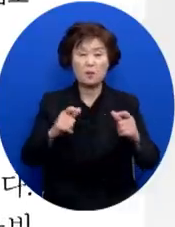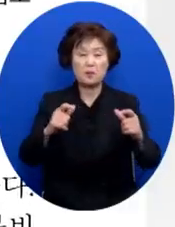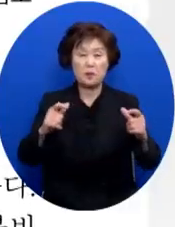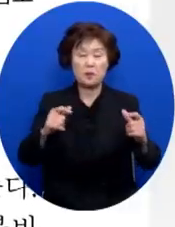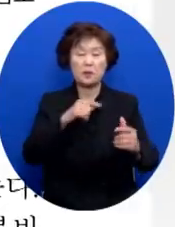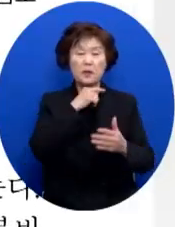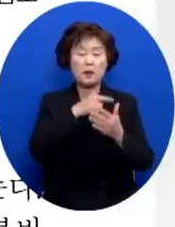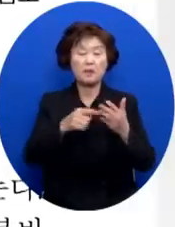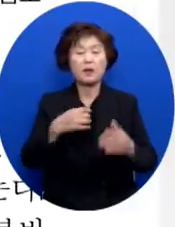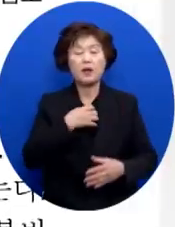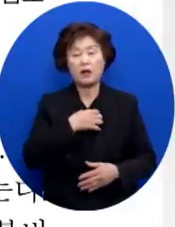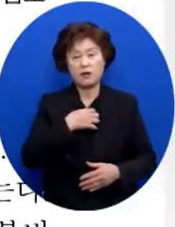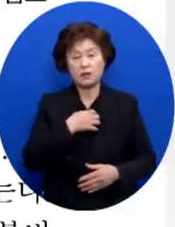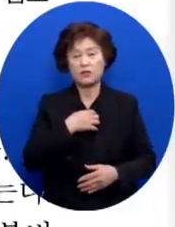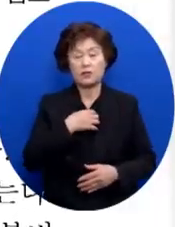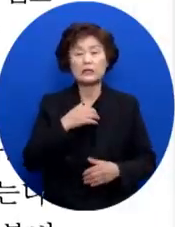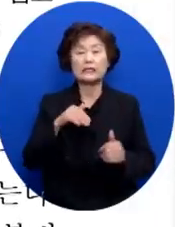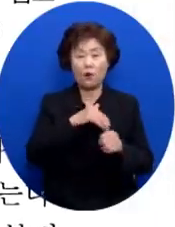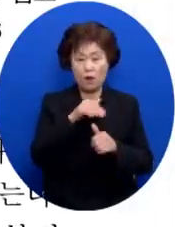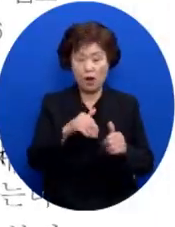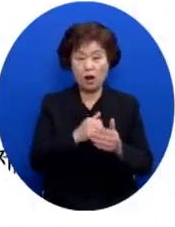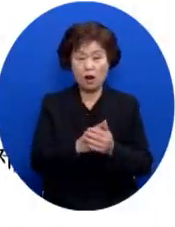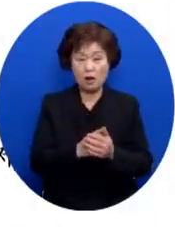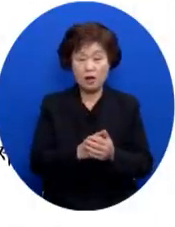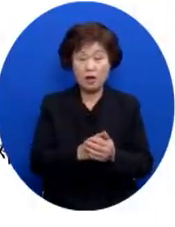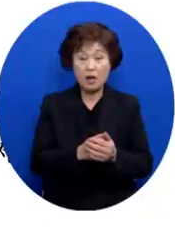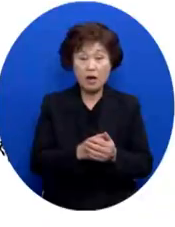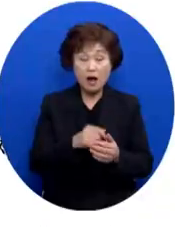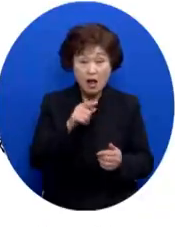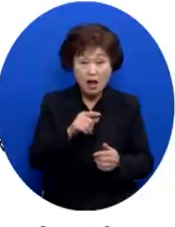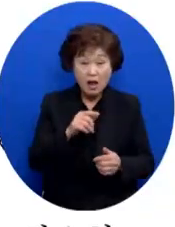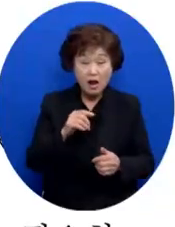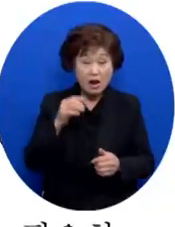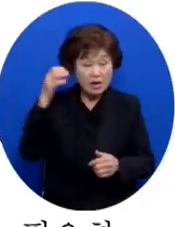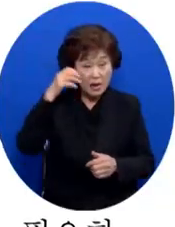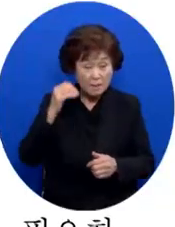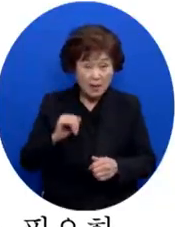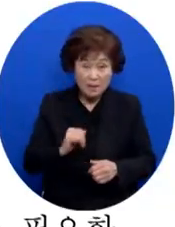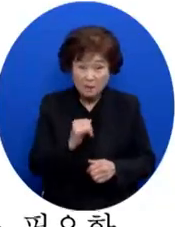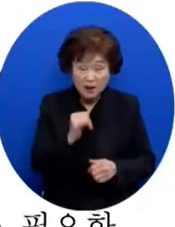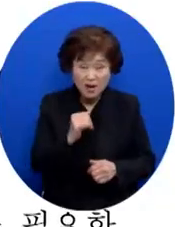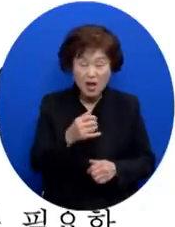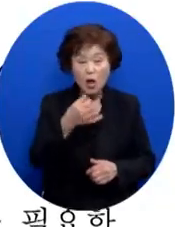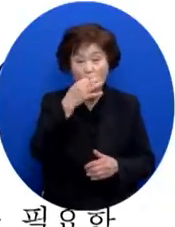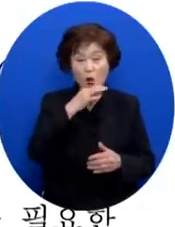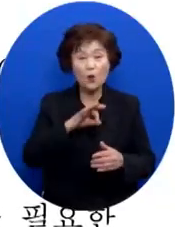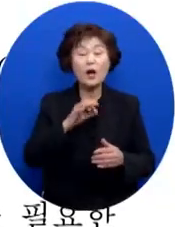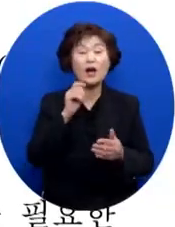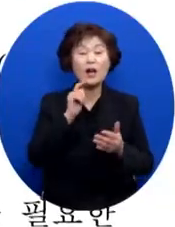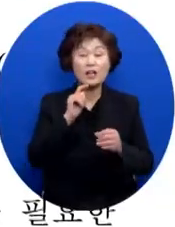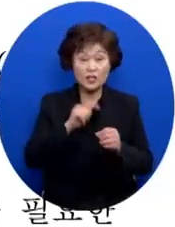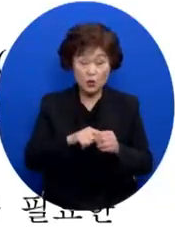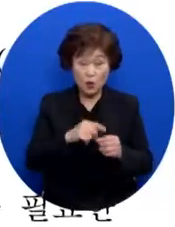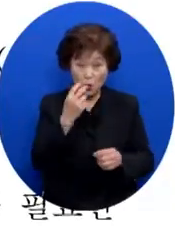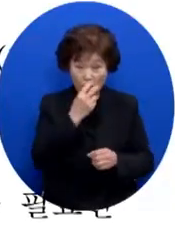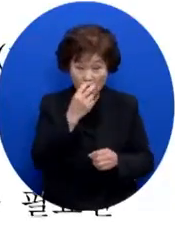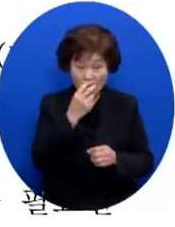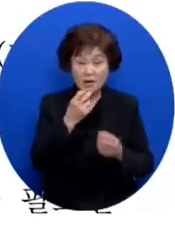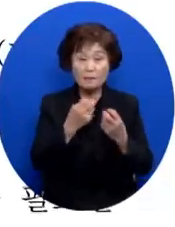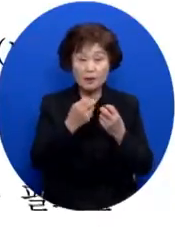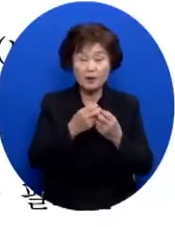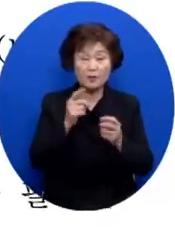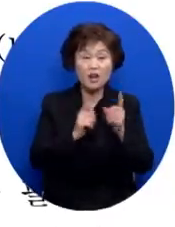피해가 우려되고 있는 상황입니다. 농진청은 갈색날개 매미충을 효과적으로 방지하기 위한 관리 방법으로